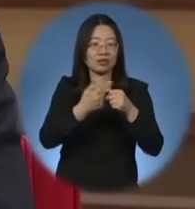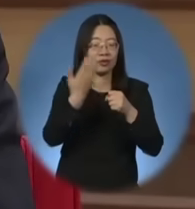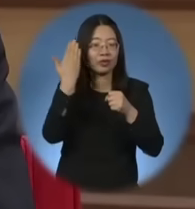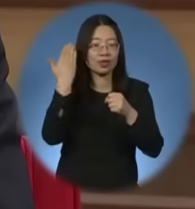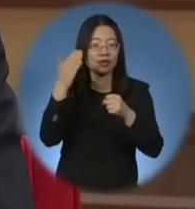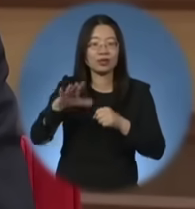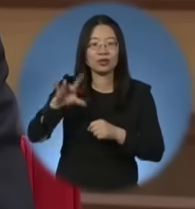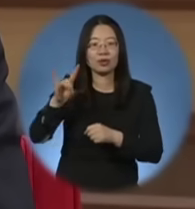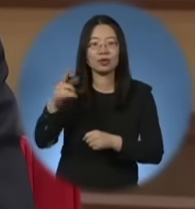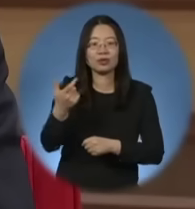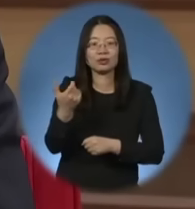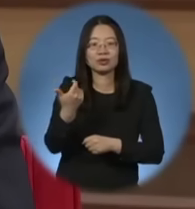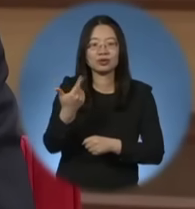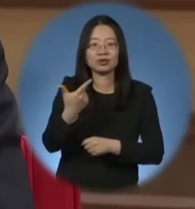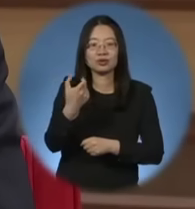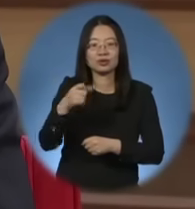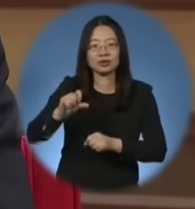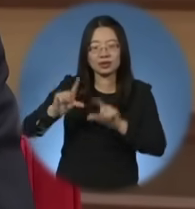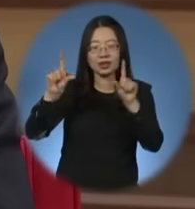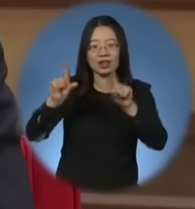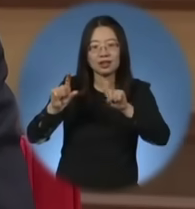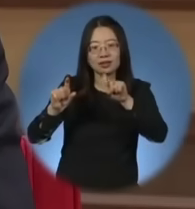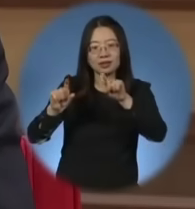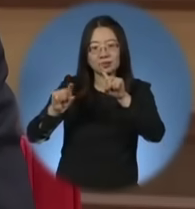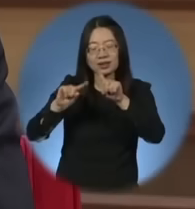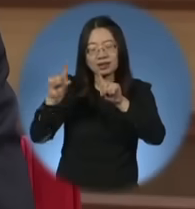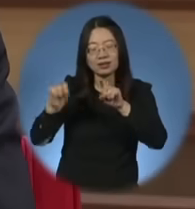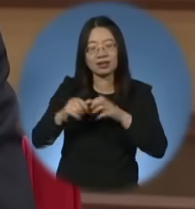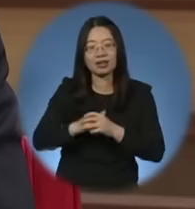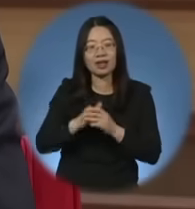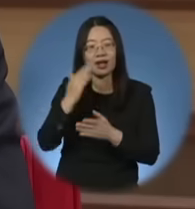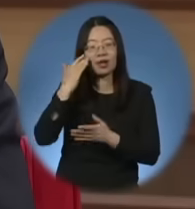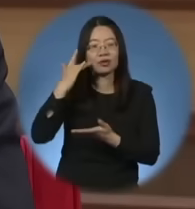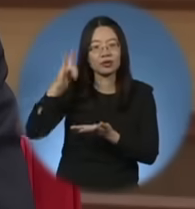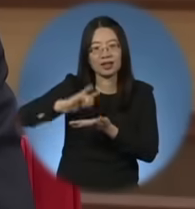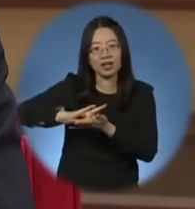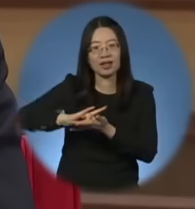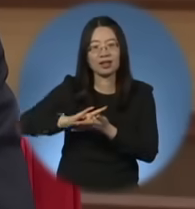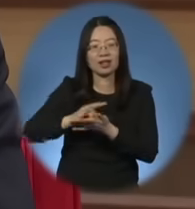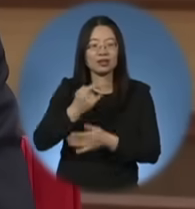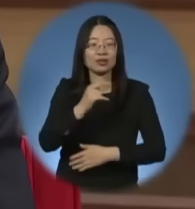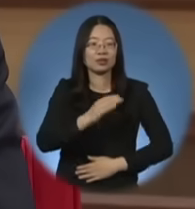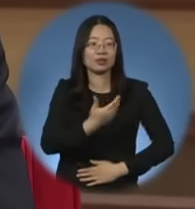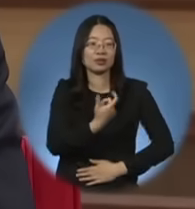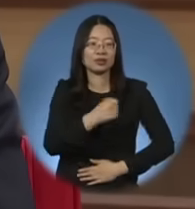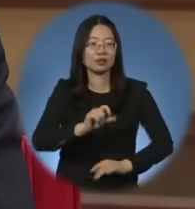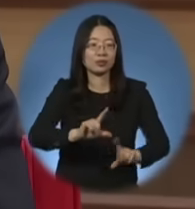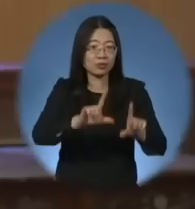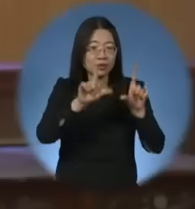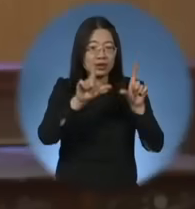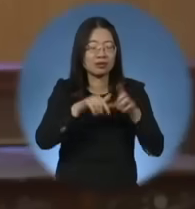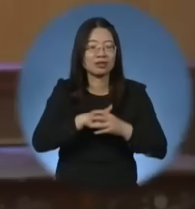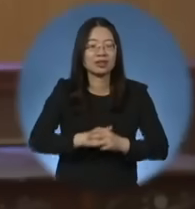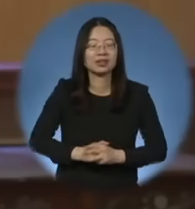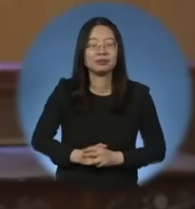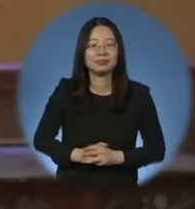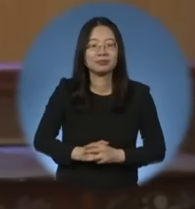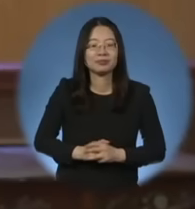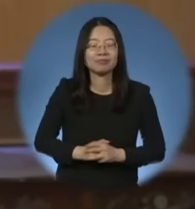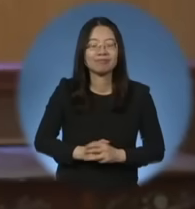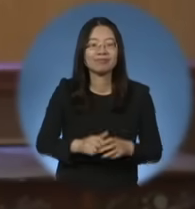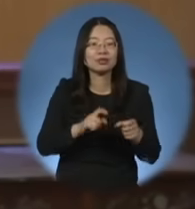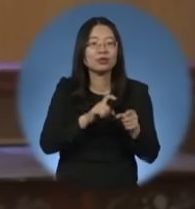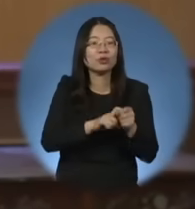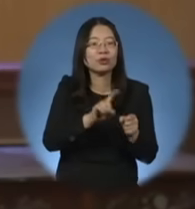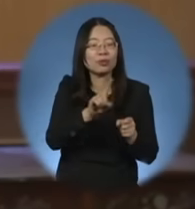넘었습니다 저 처음 65년도 11월 아 한국에 나왔습니다 1965년네네